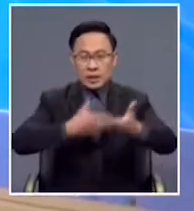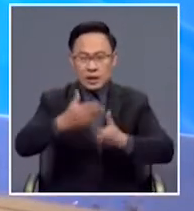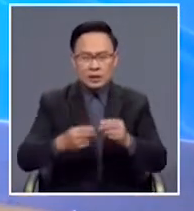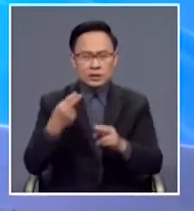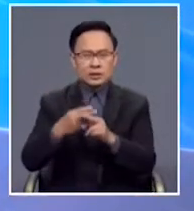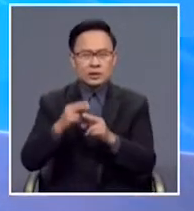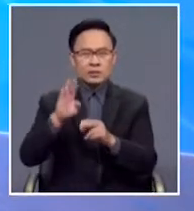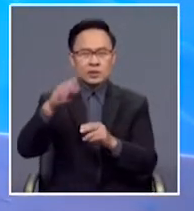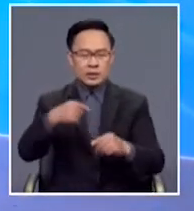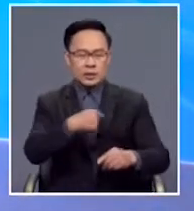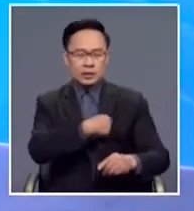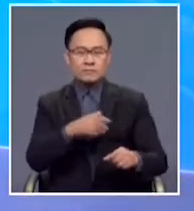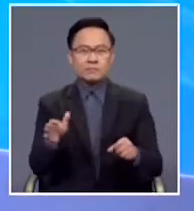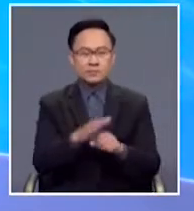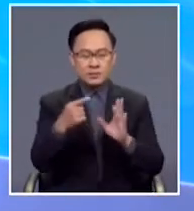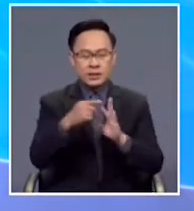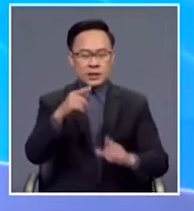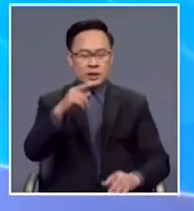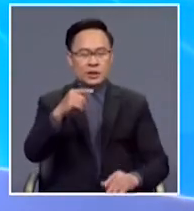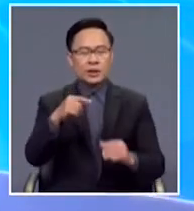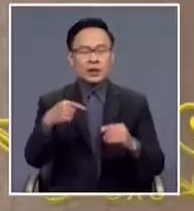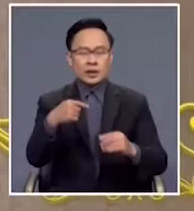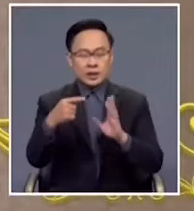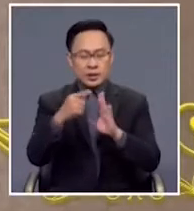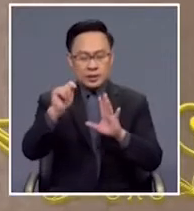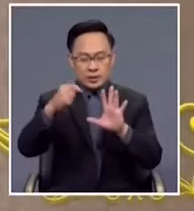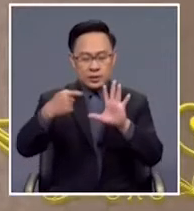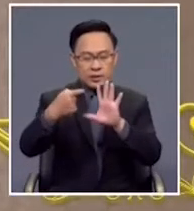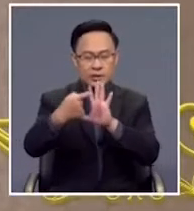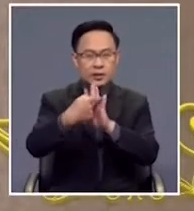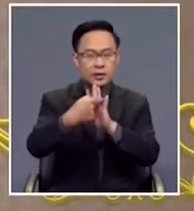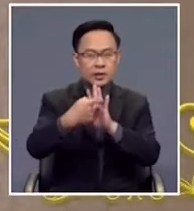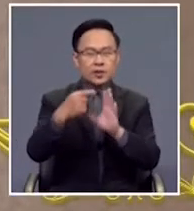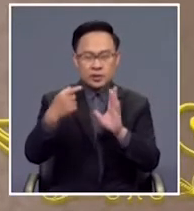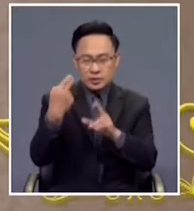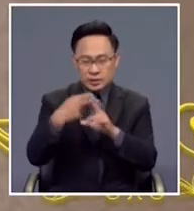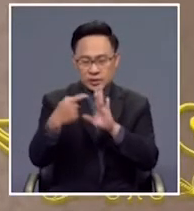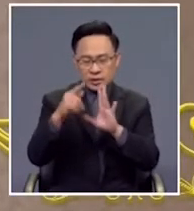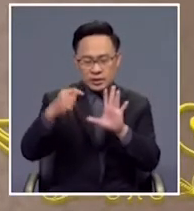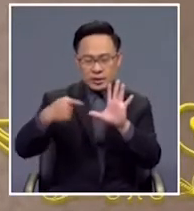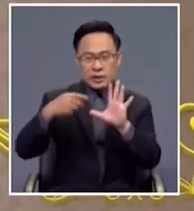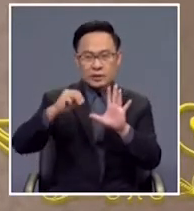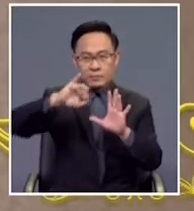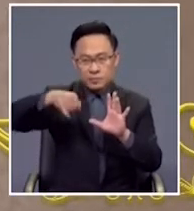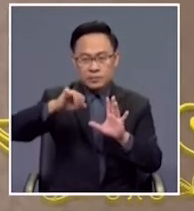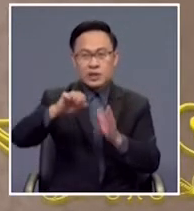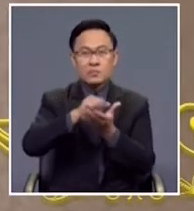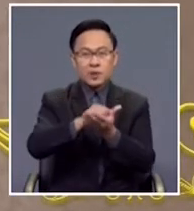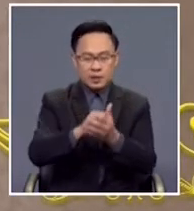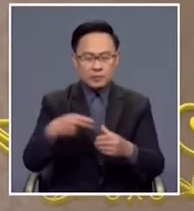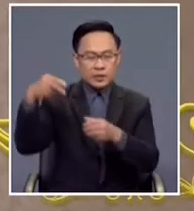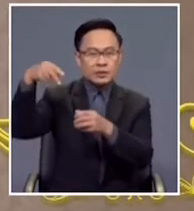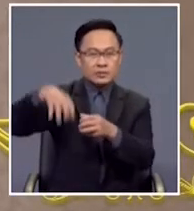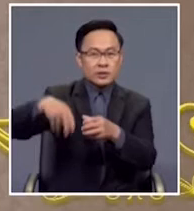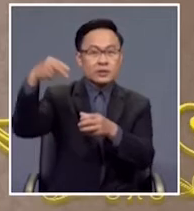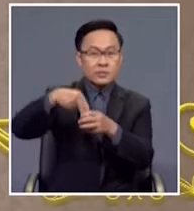ทเต็มใจเซอร์วิสซึ่งเป็นสถานีบริการน้ำมันนะครับผมจึงขอเชิญชวนทุกท่านให้หันมาใช้บัตรเดบิตกันมากขึ้นร้านค้า